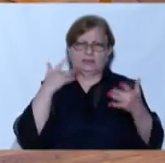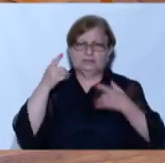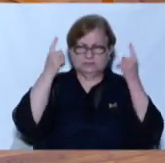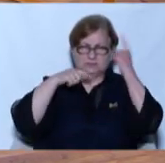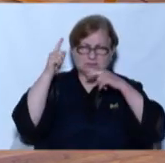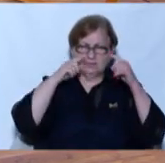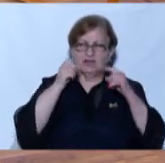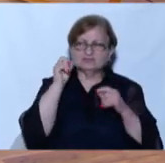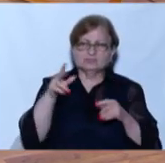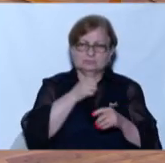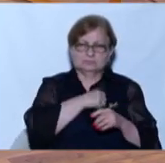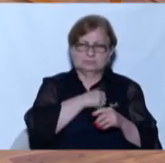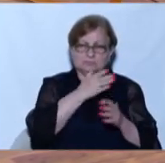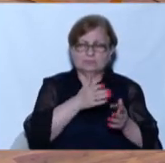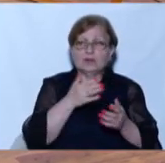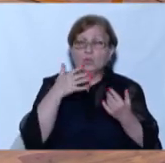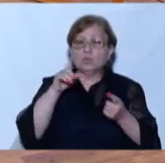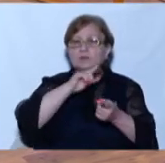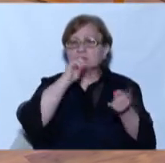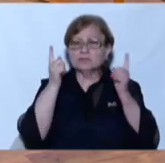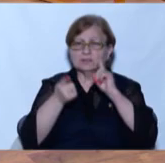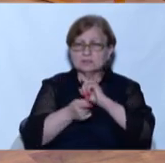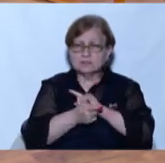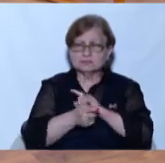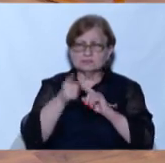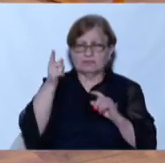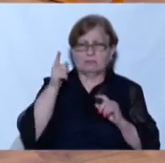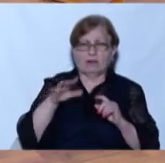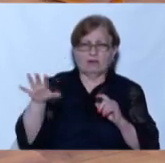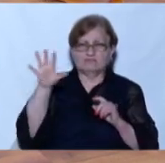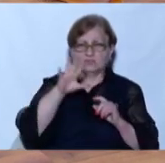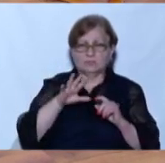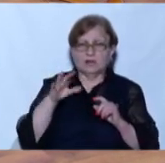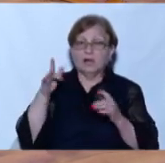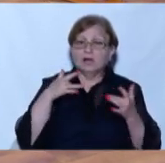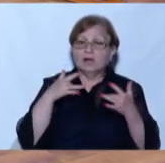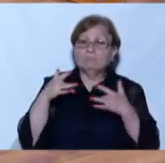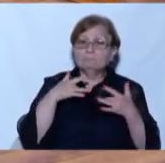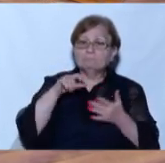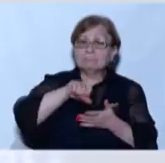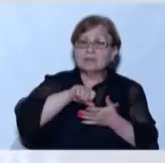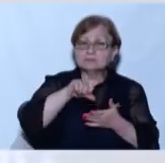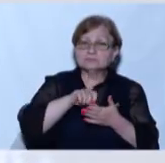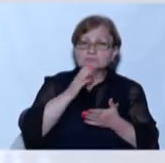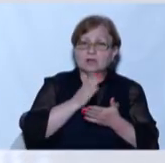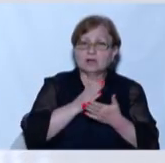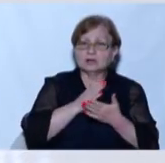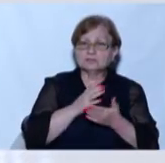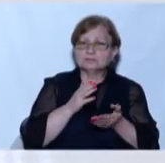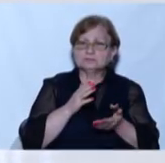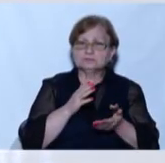რაღაცნაირად შემოდის ამ გარდასახვა არის ევროპაში ძალიან მოდა სხვა შორის პიესებში არის ძალიან ხშირად ესეთი რამ